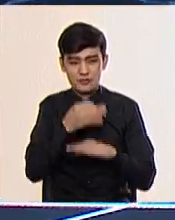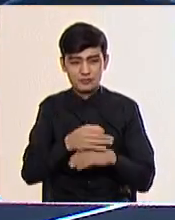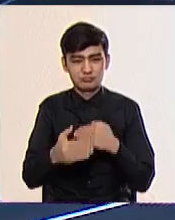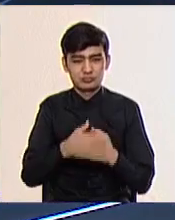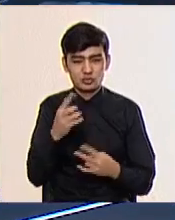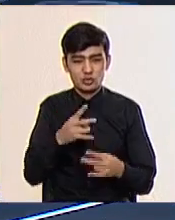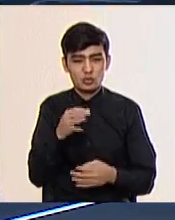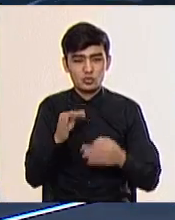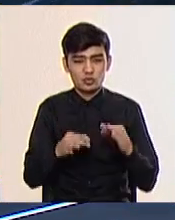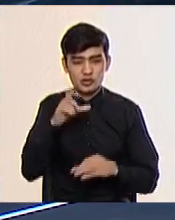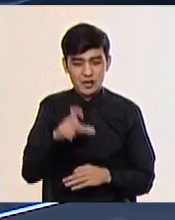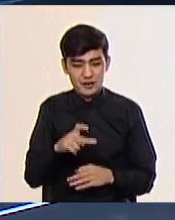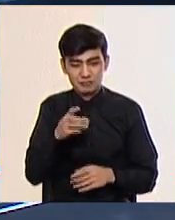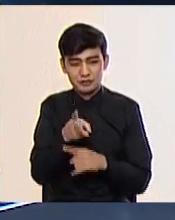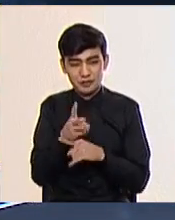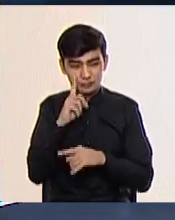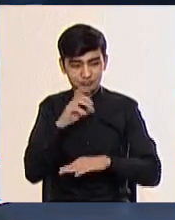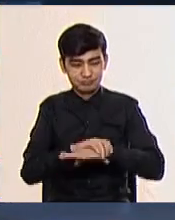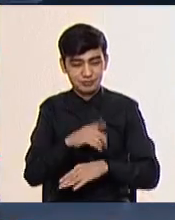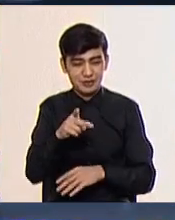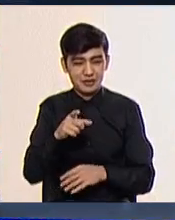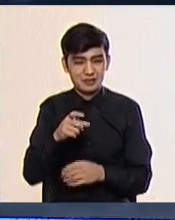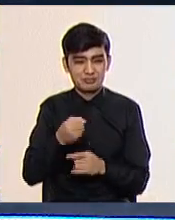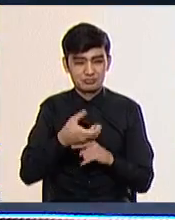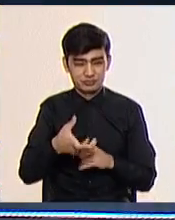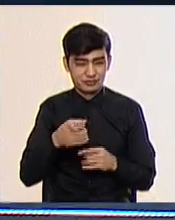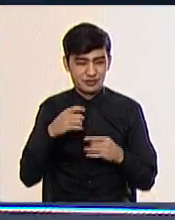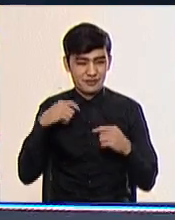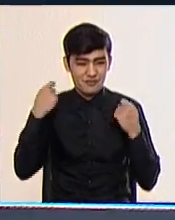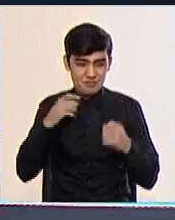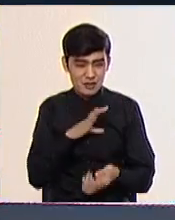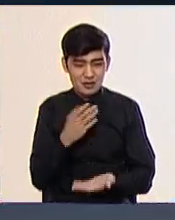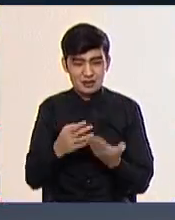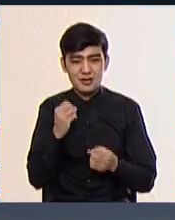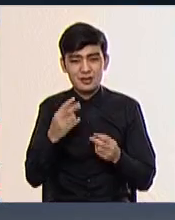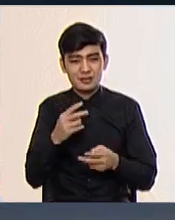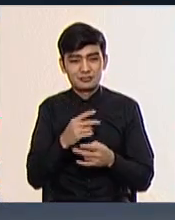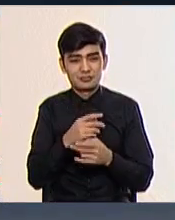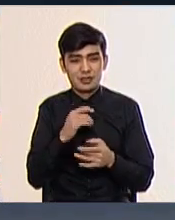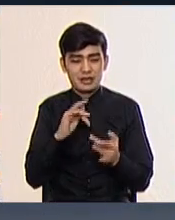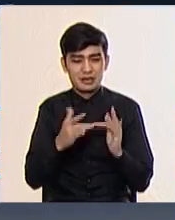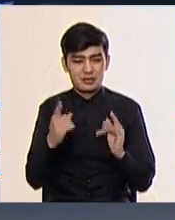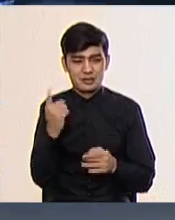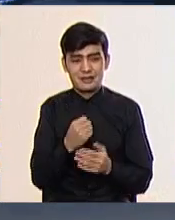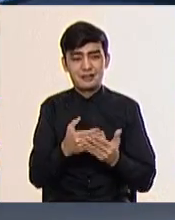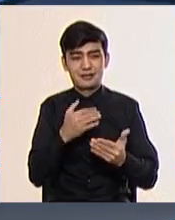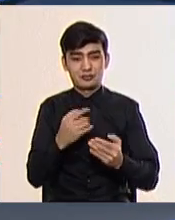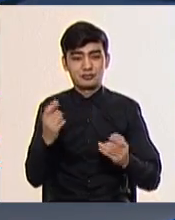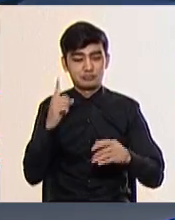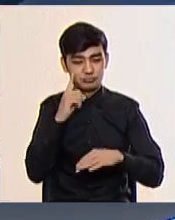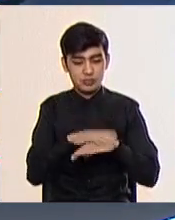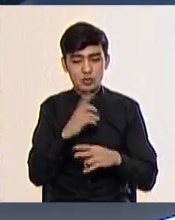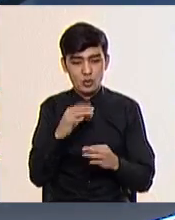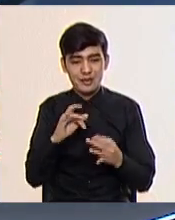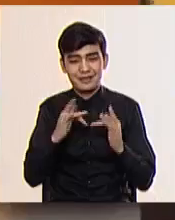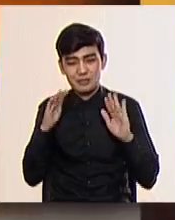судью, попавшего на видео во время банкета. Ролик сняли месяц назад, но в сети он появился только сейчас и вызвал множество